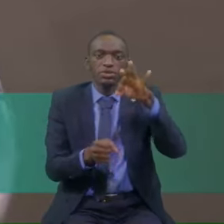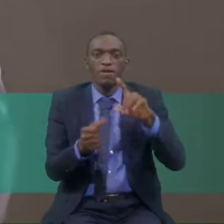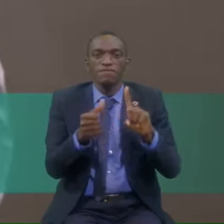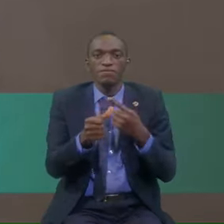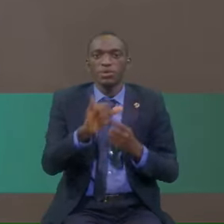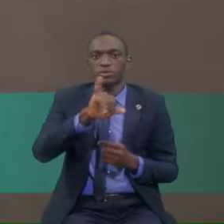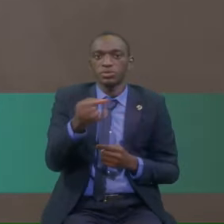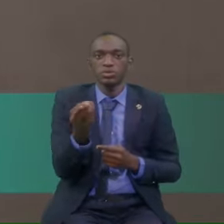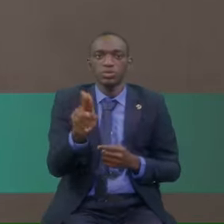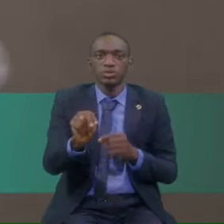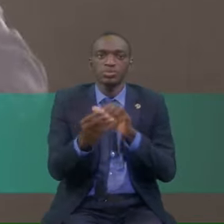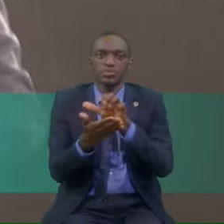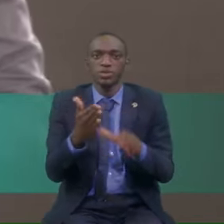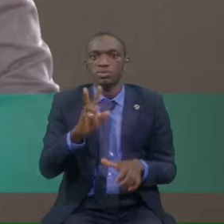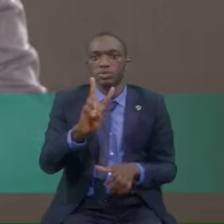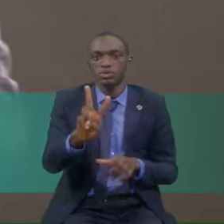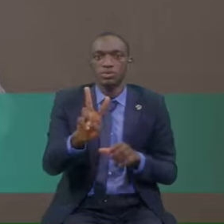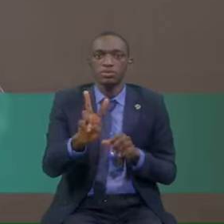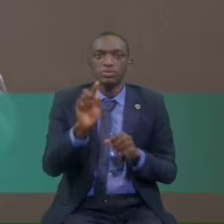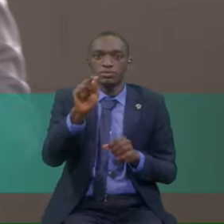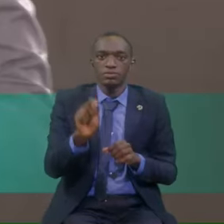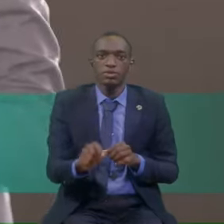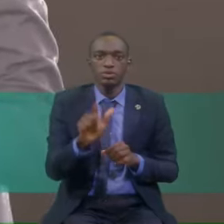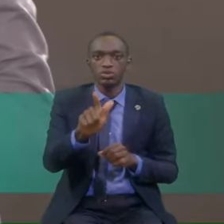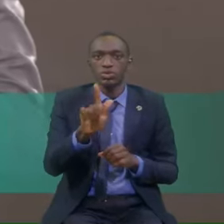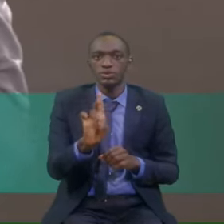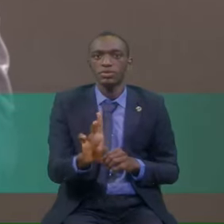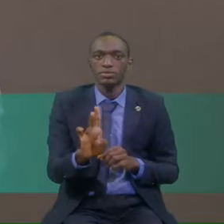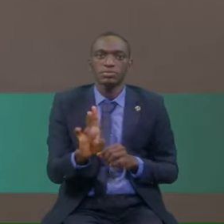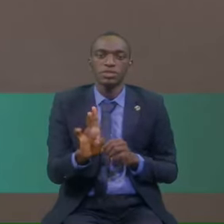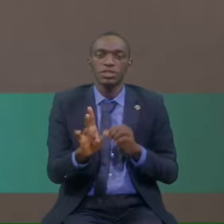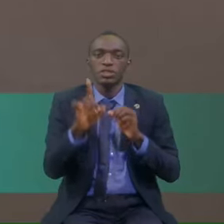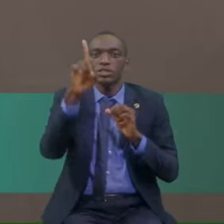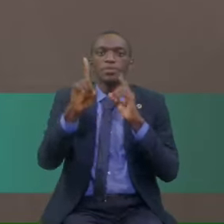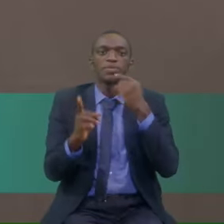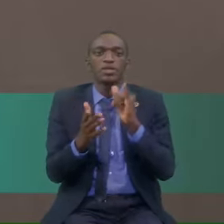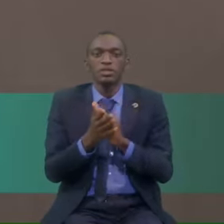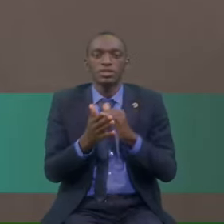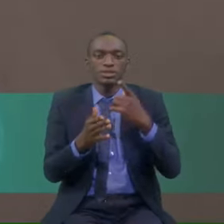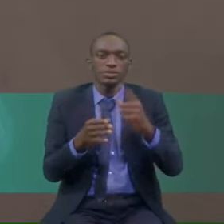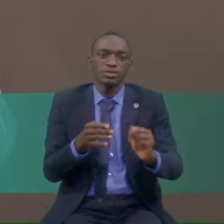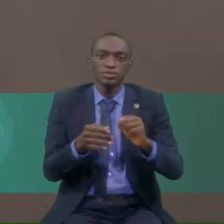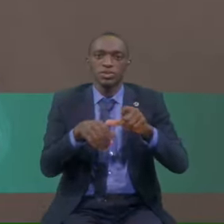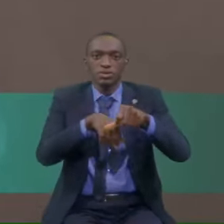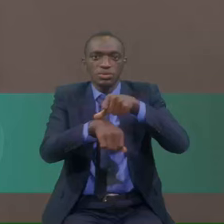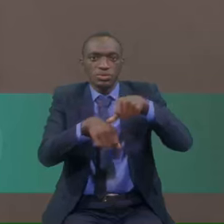l'Esprit pour l'onction. 1 Jean, chapitre 2, 27.